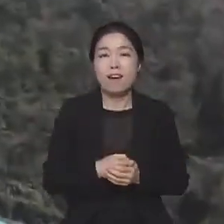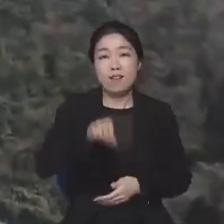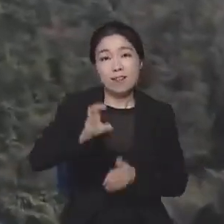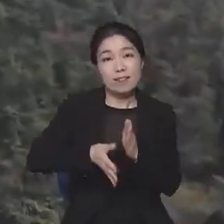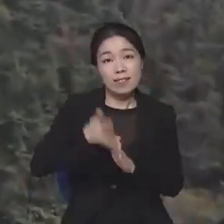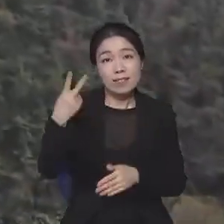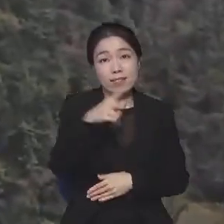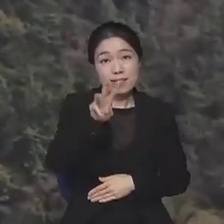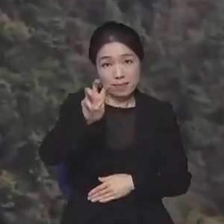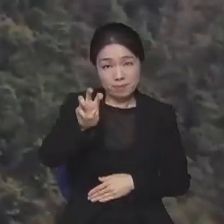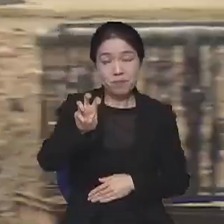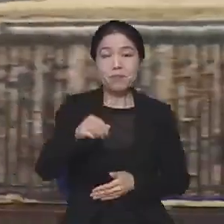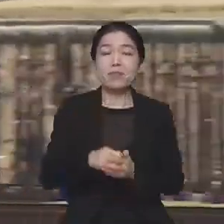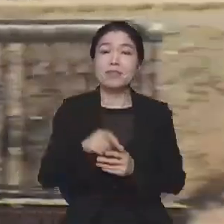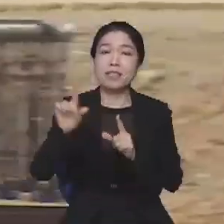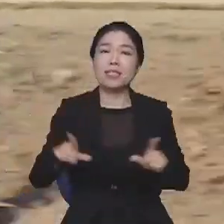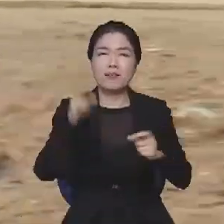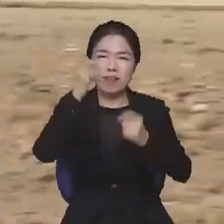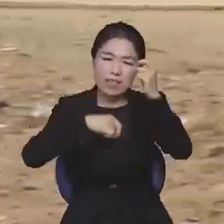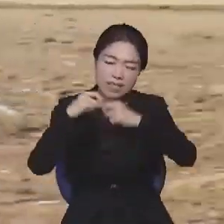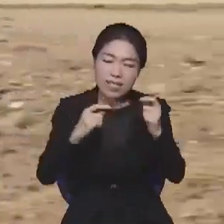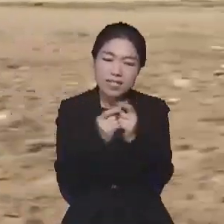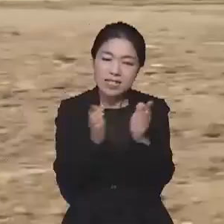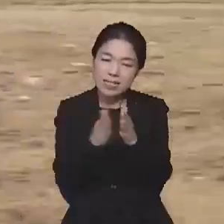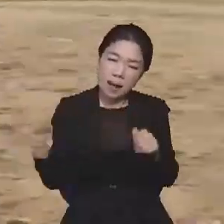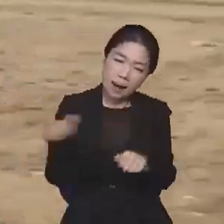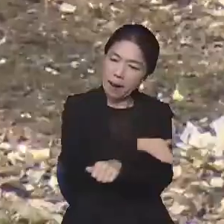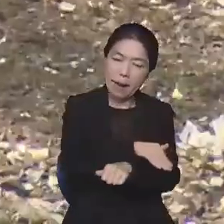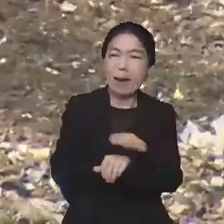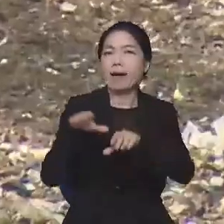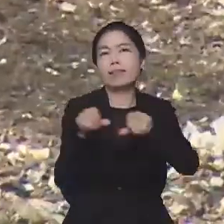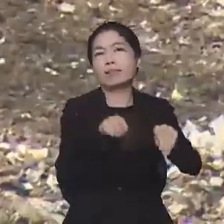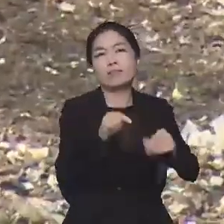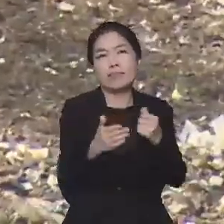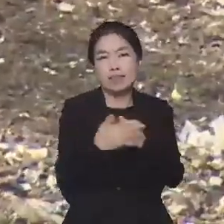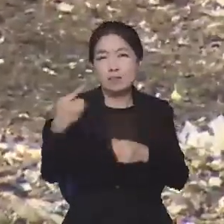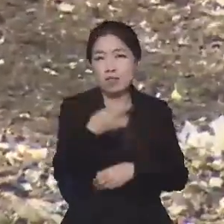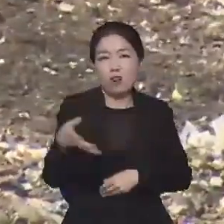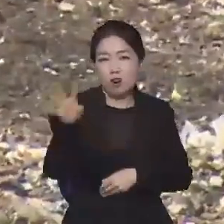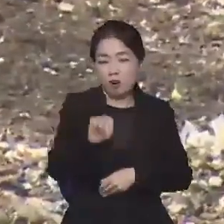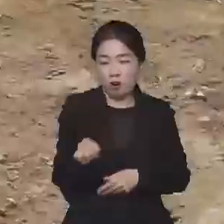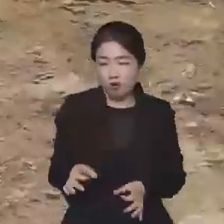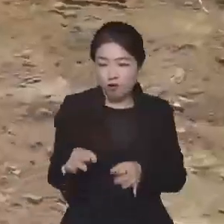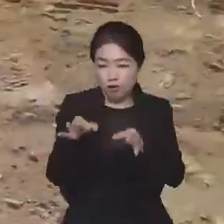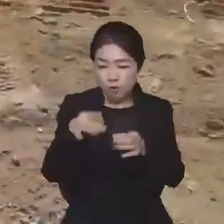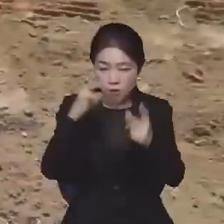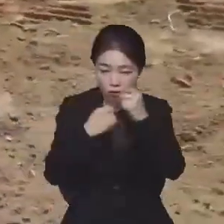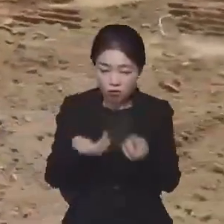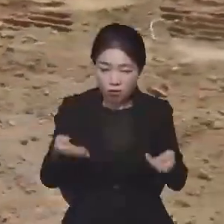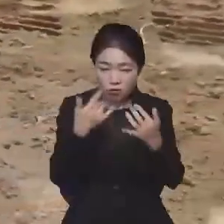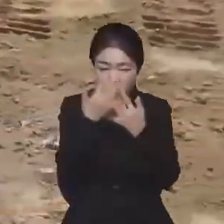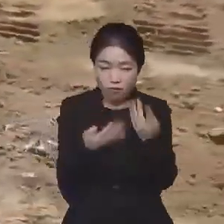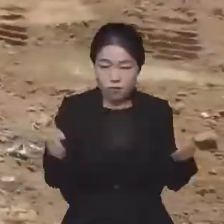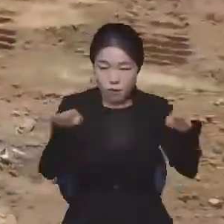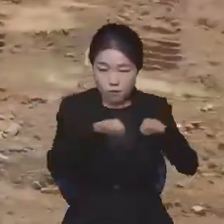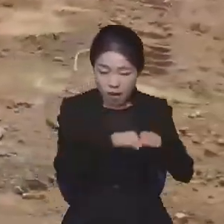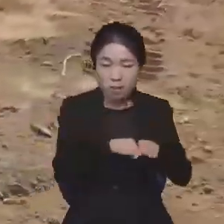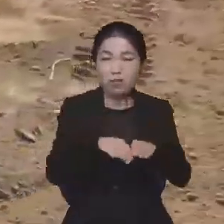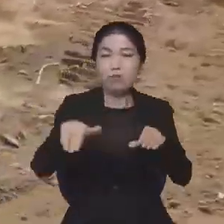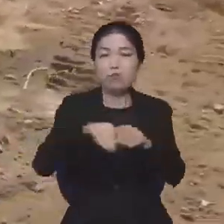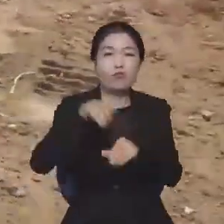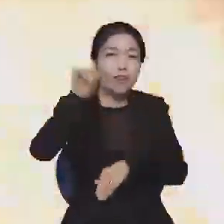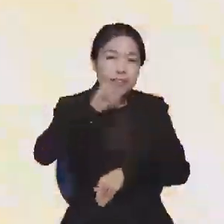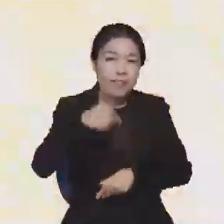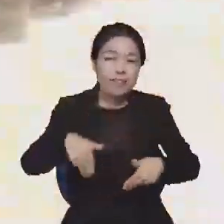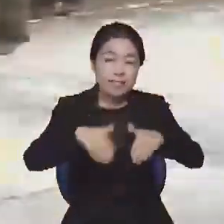광주시는 2030년 생활쓰레기 직매립 금지를 앞두고 1,000억 원을 투입해 소각시설과 문화레저시설을 조성할